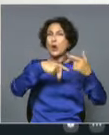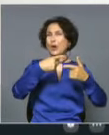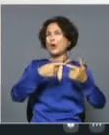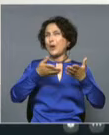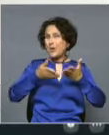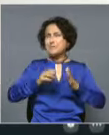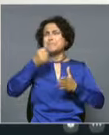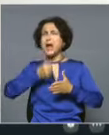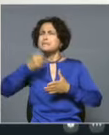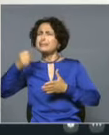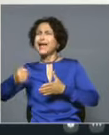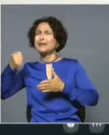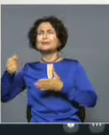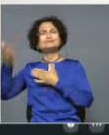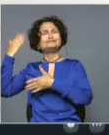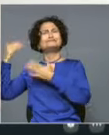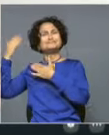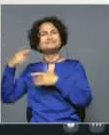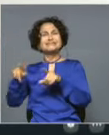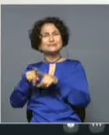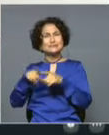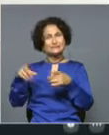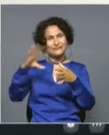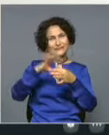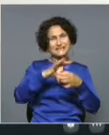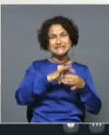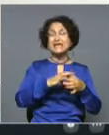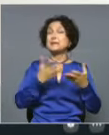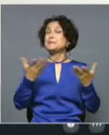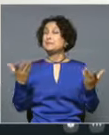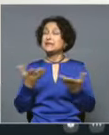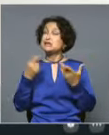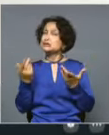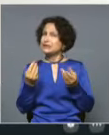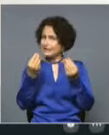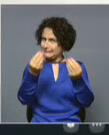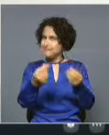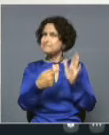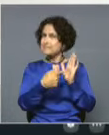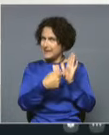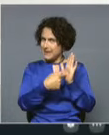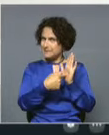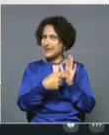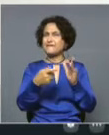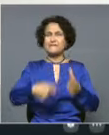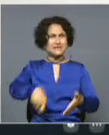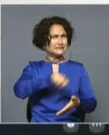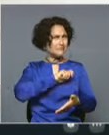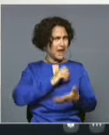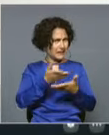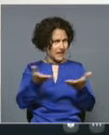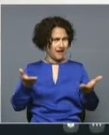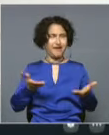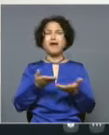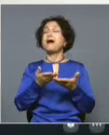дядовци, освен български език. И ще ви дам пример с нашата мигрантска общност в Испания, защото тя